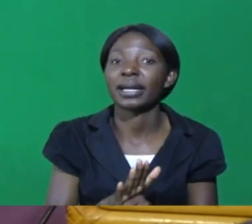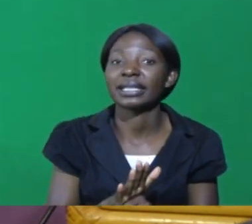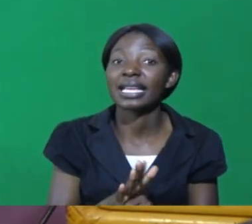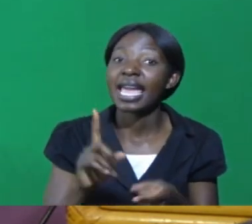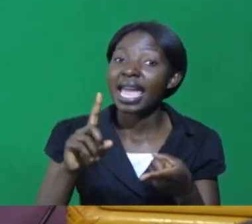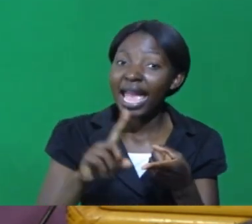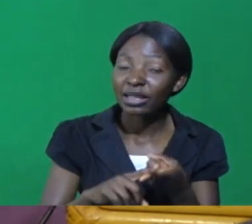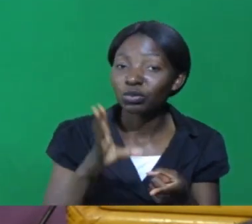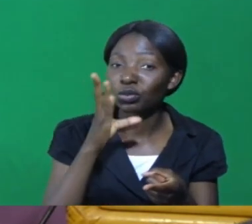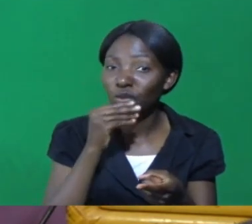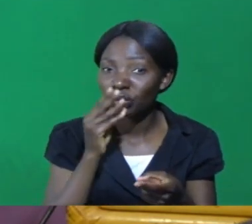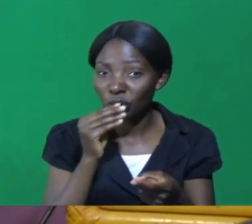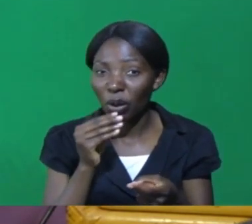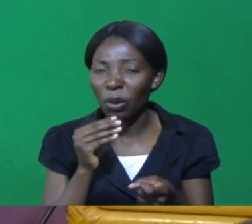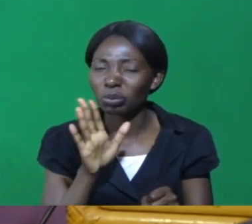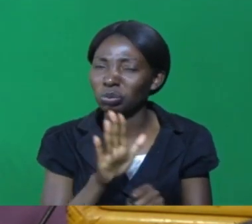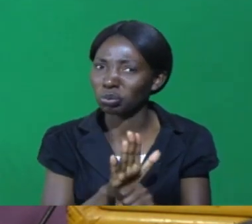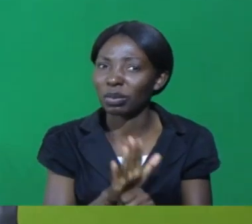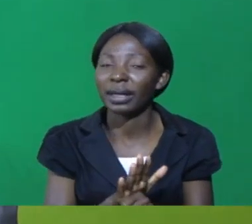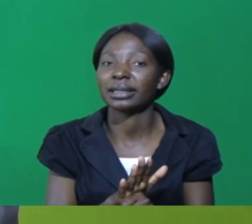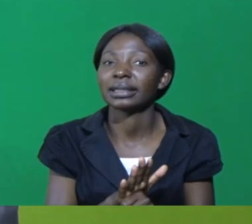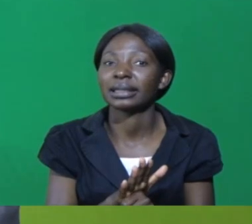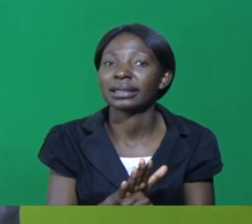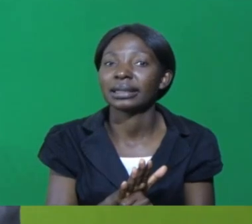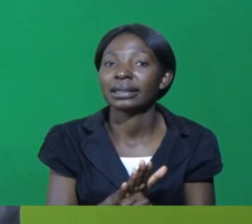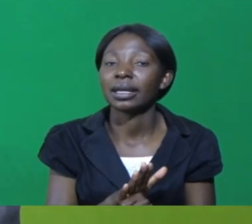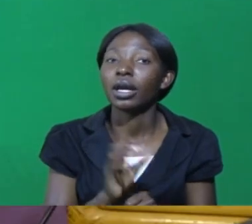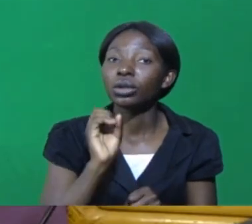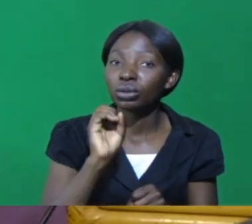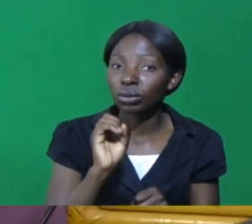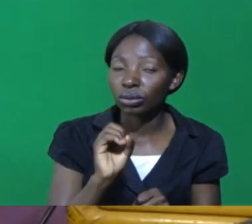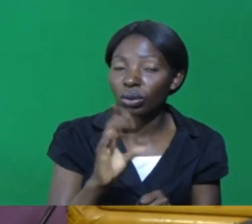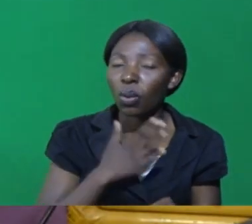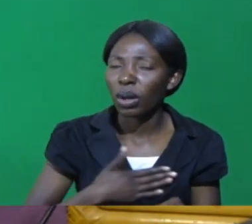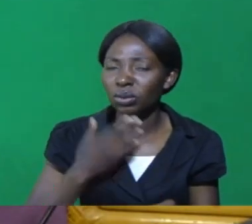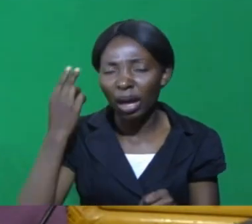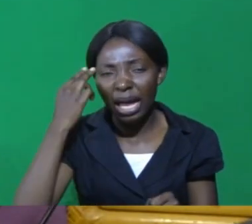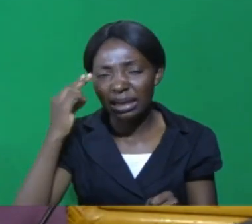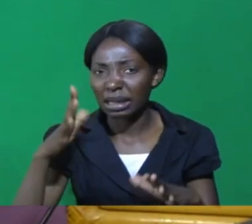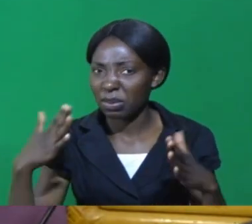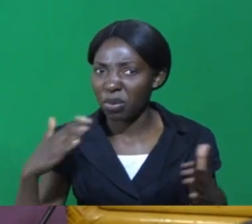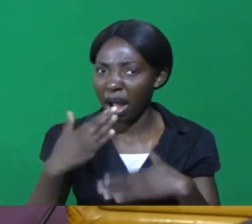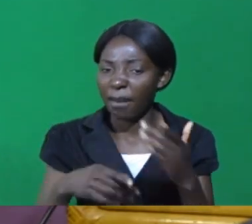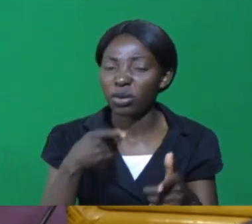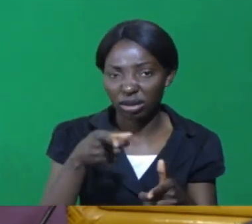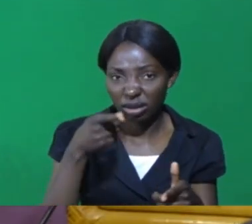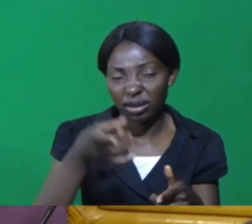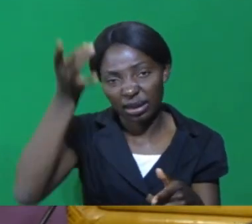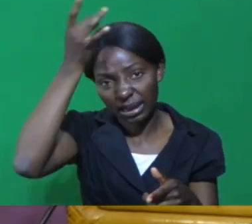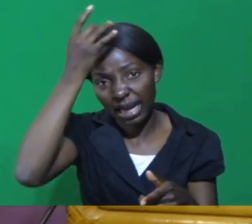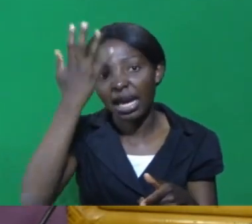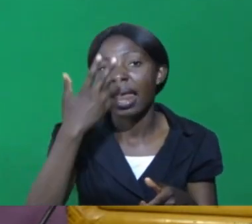uyu. Achitaura aine waakamiririra. Saka toda kuti tinzwe zvimwe, because nhasi vateereri toda kuti